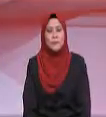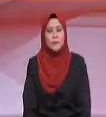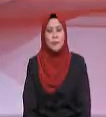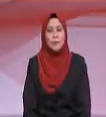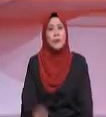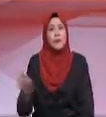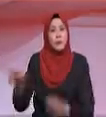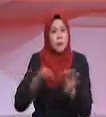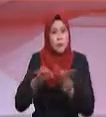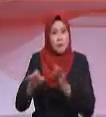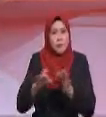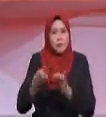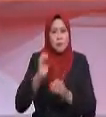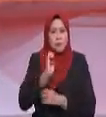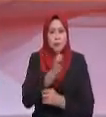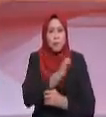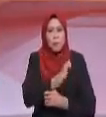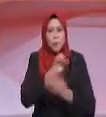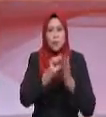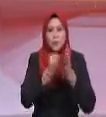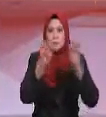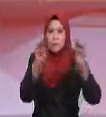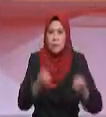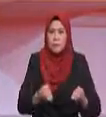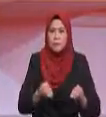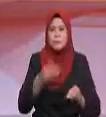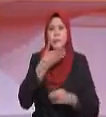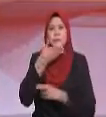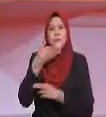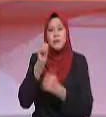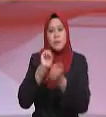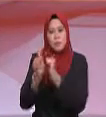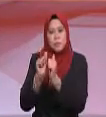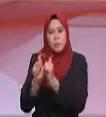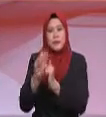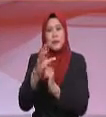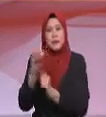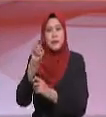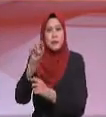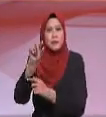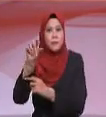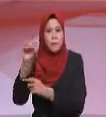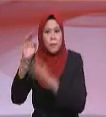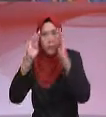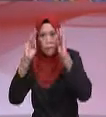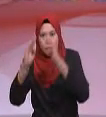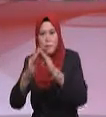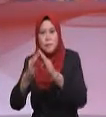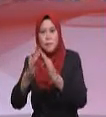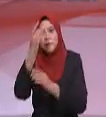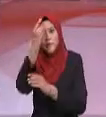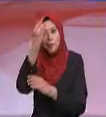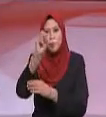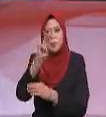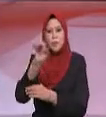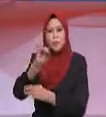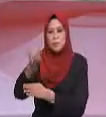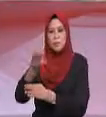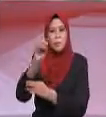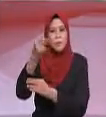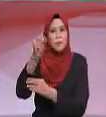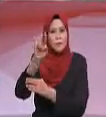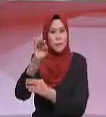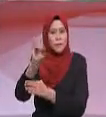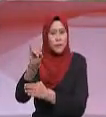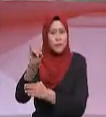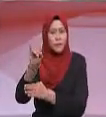Demikian dijelaskan oleh Exco Sumber Manusia Belia Sukan dan Badan Bukan Kerajaan Pahang, Dato' Sri Muhammad Johari Hussein. Ketika